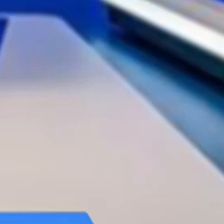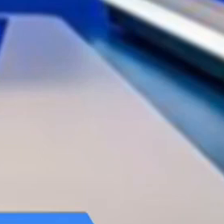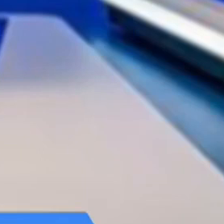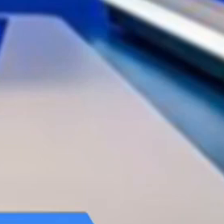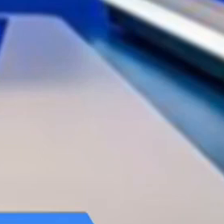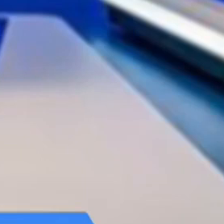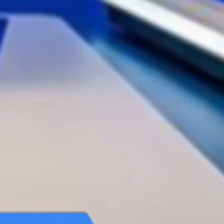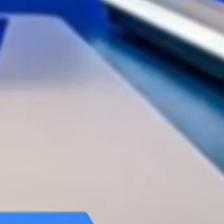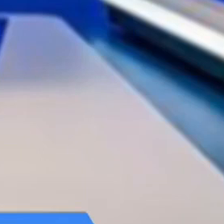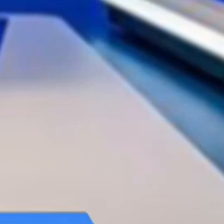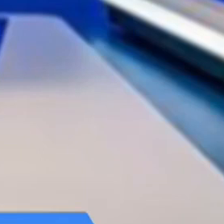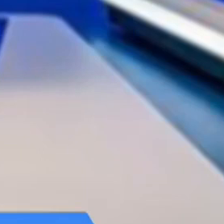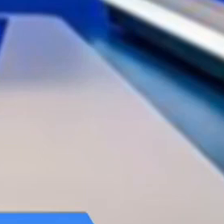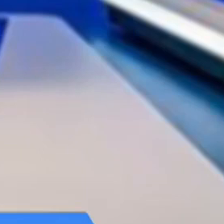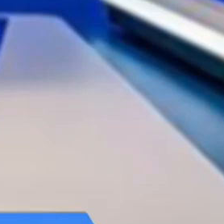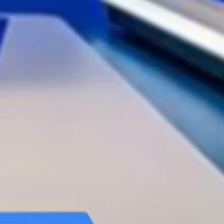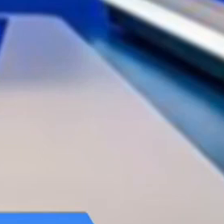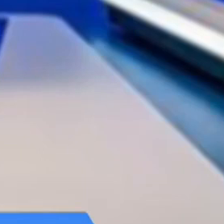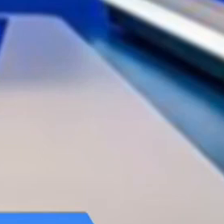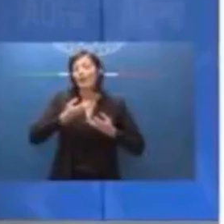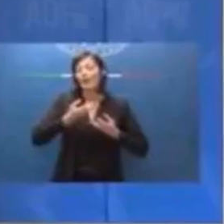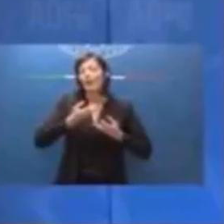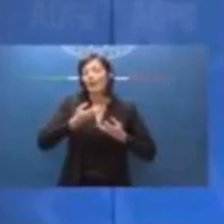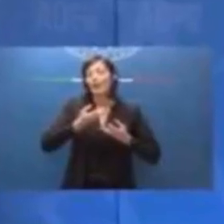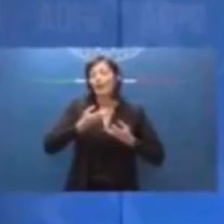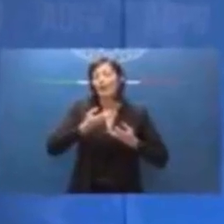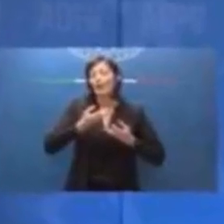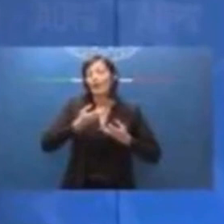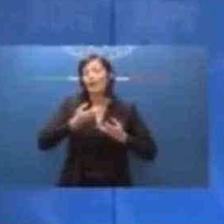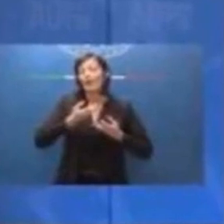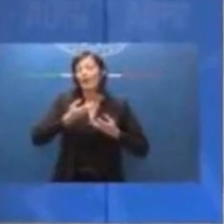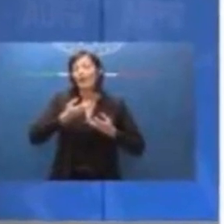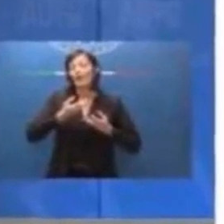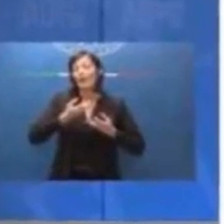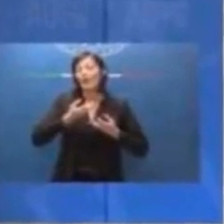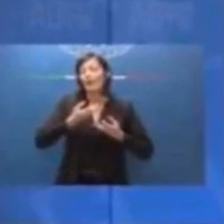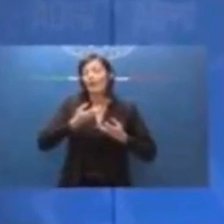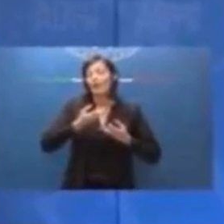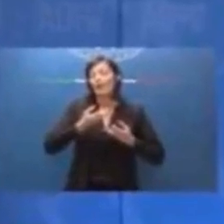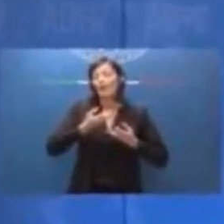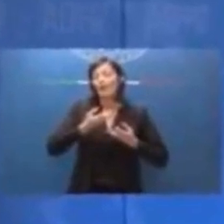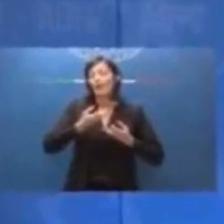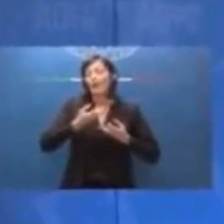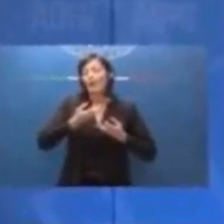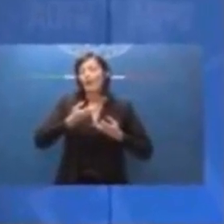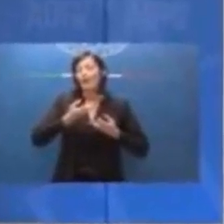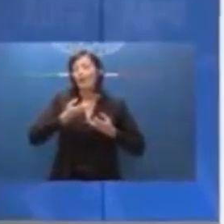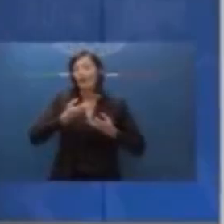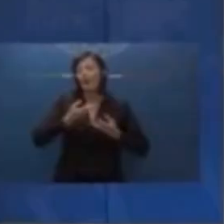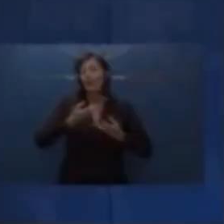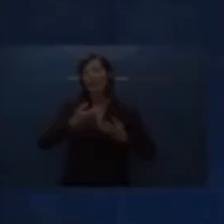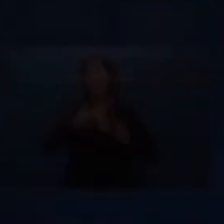Ciao amici, bentornati sul canale Il Giornalismo del Cuore. Una querelle che si gioca sul confine sottile tra libertà di espressione